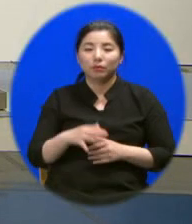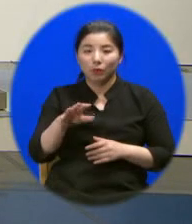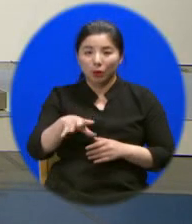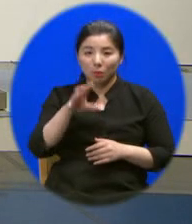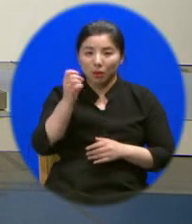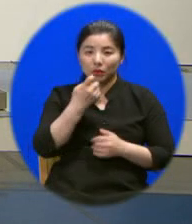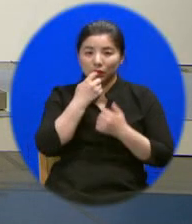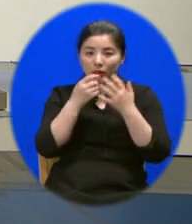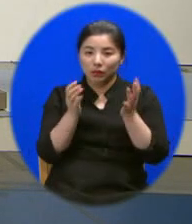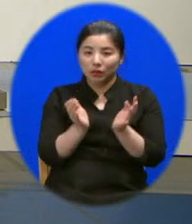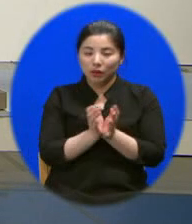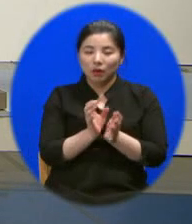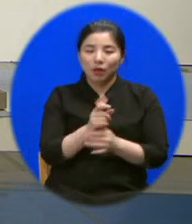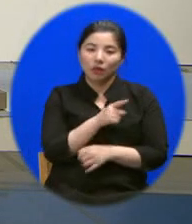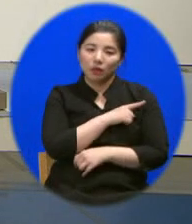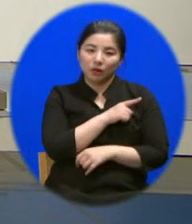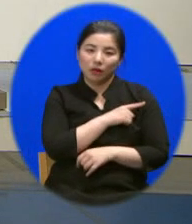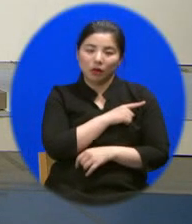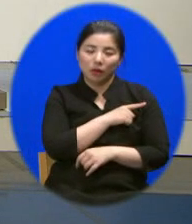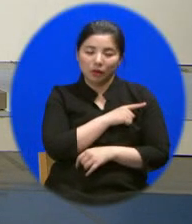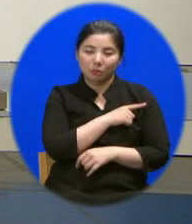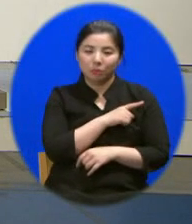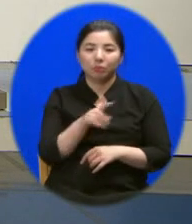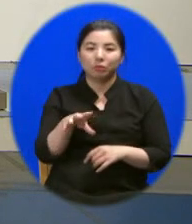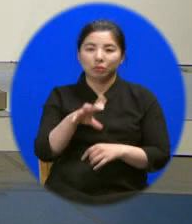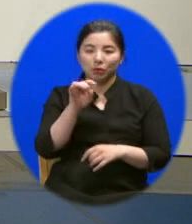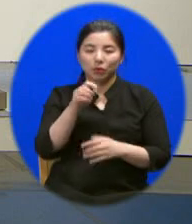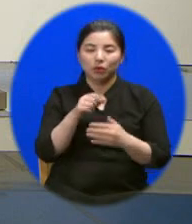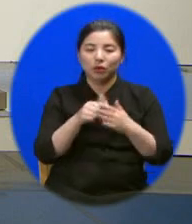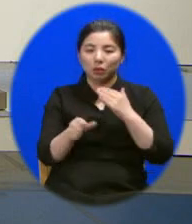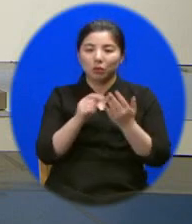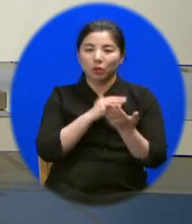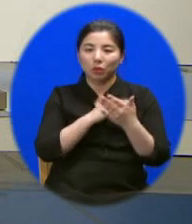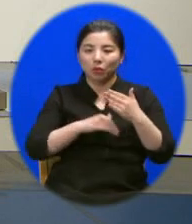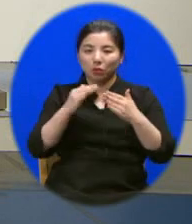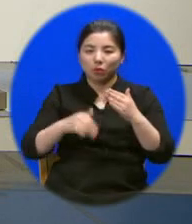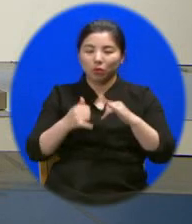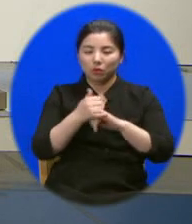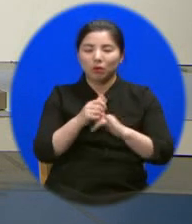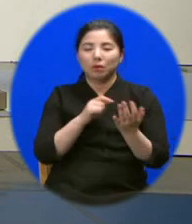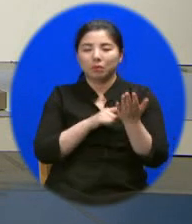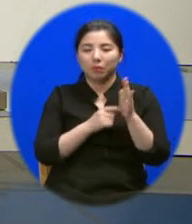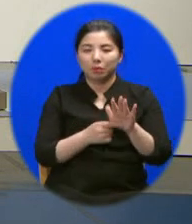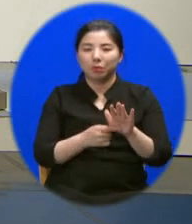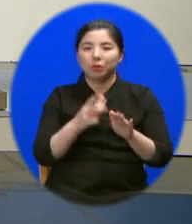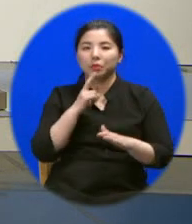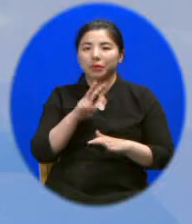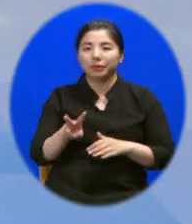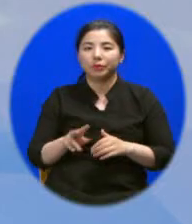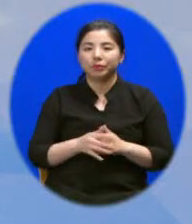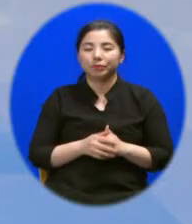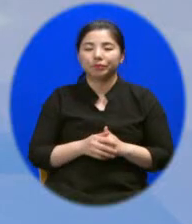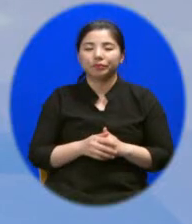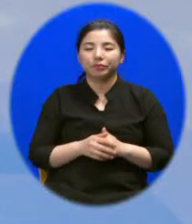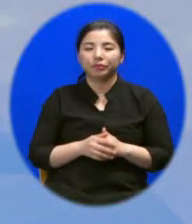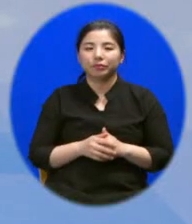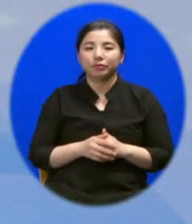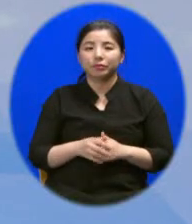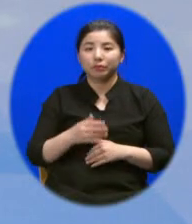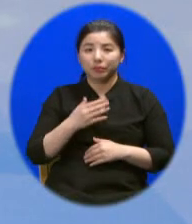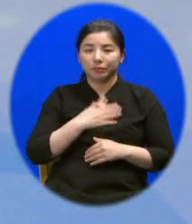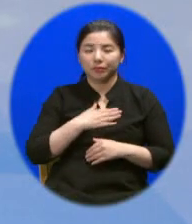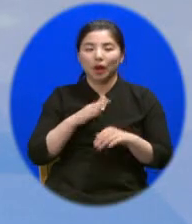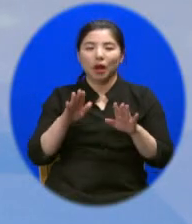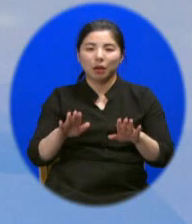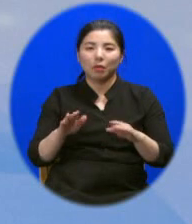더불어 민주당 이모 손 후보 부터 대표 공약 을 발표 하시면 됩니다 공약 발표 시간은 2분 입니다 이에 저는